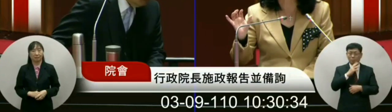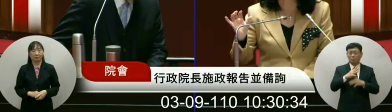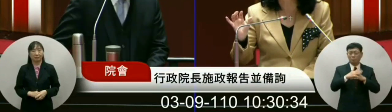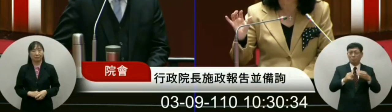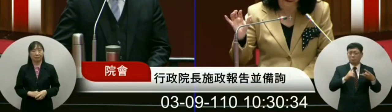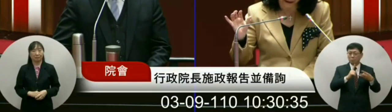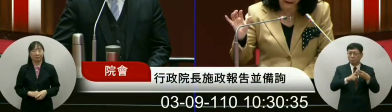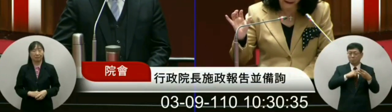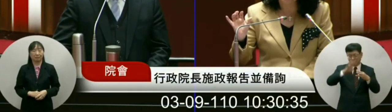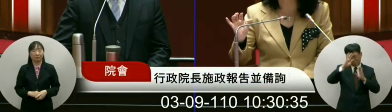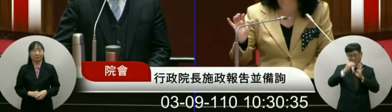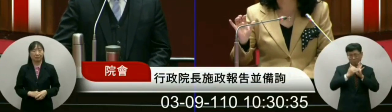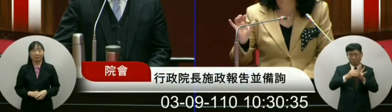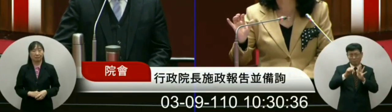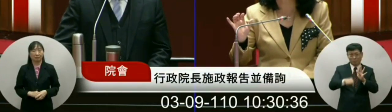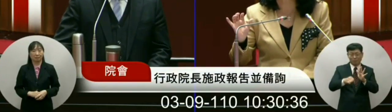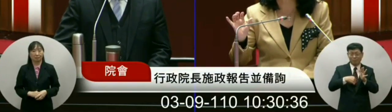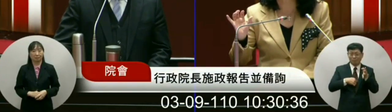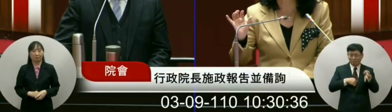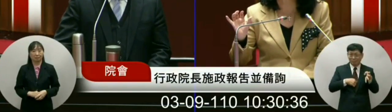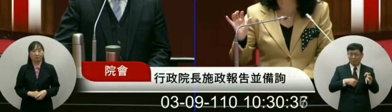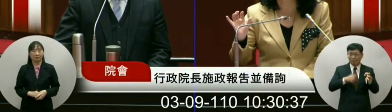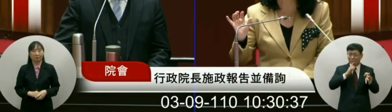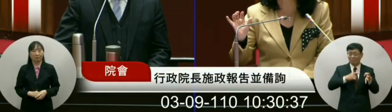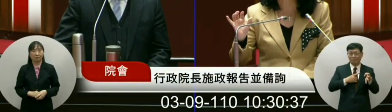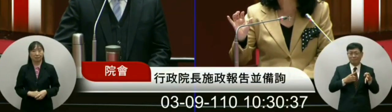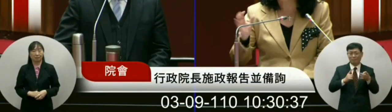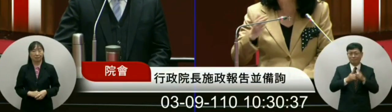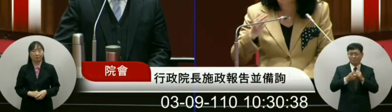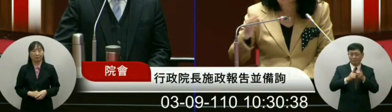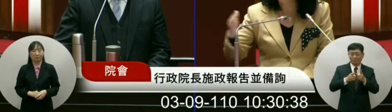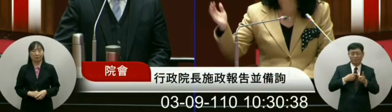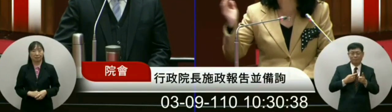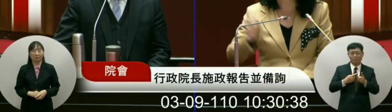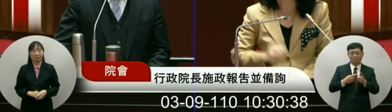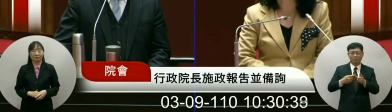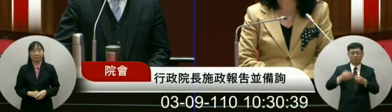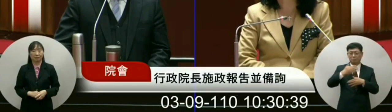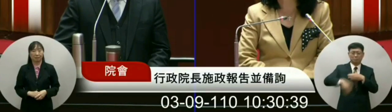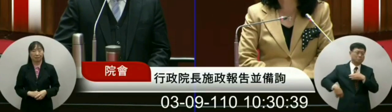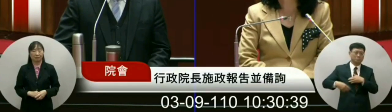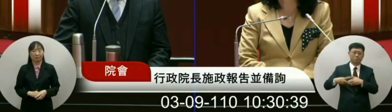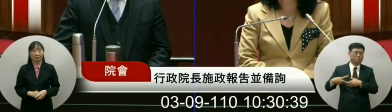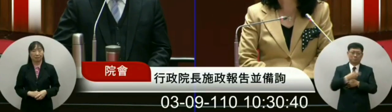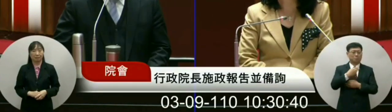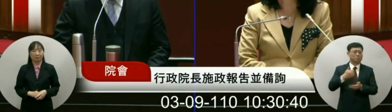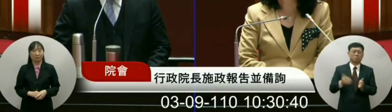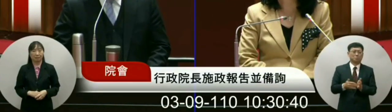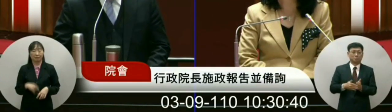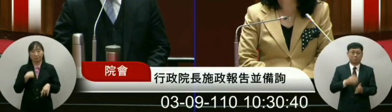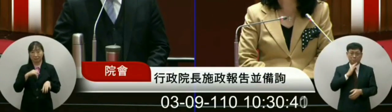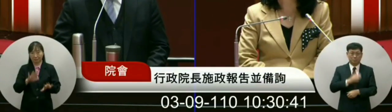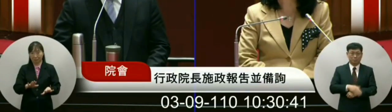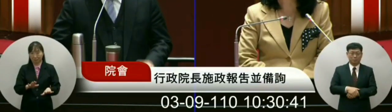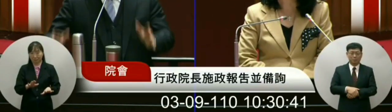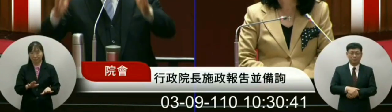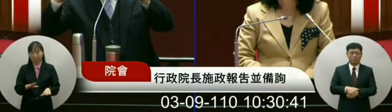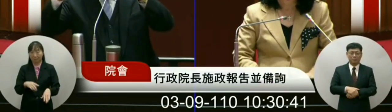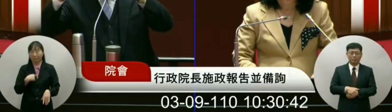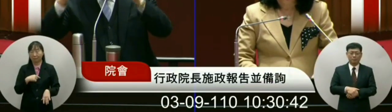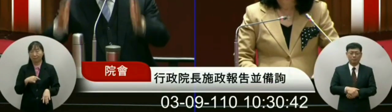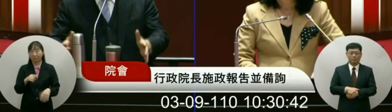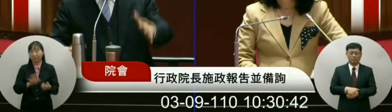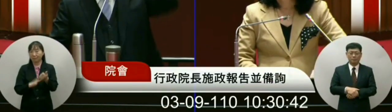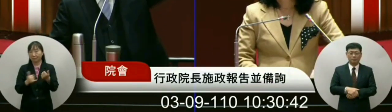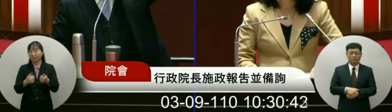主防疫的这个 terminology 这个用词呢，来把它一语带过？ 我们是这样，委员，